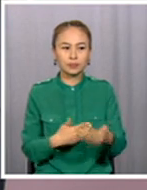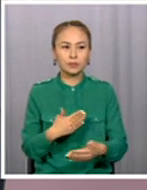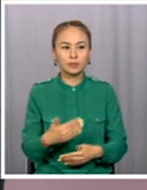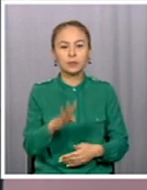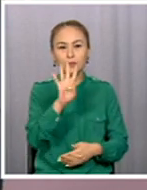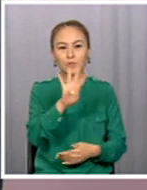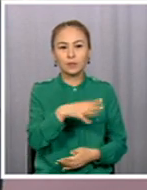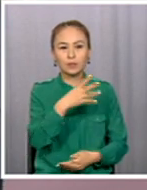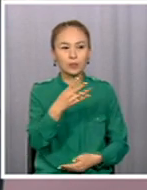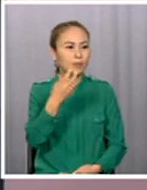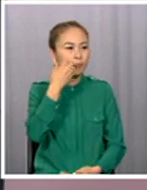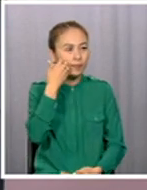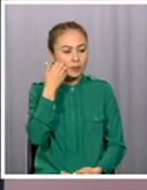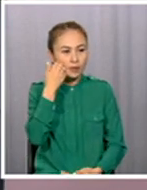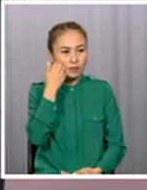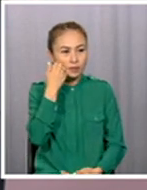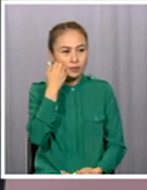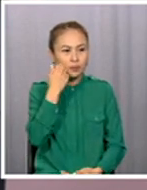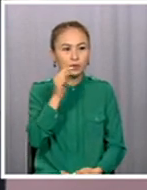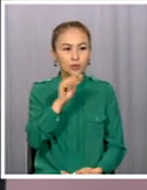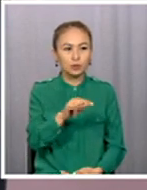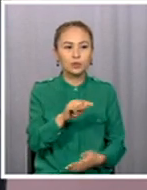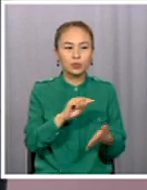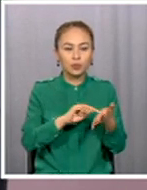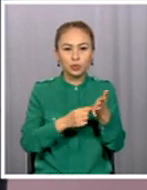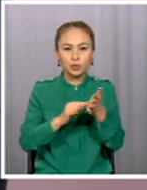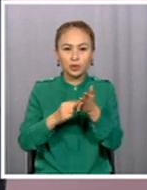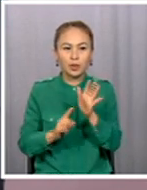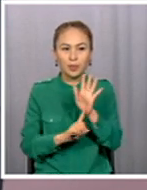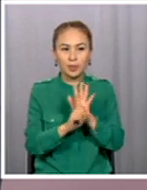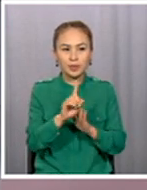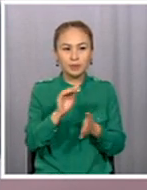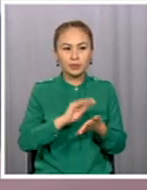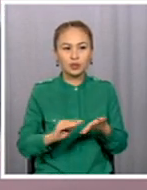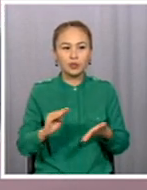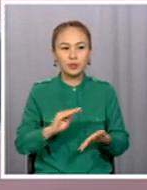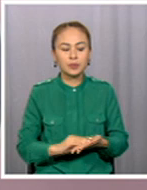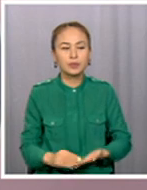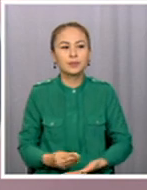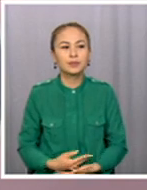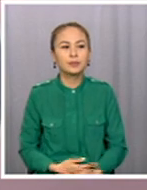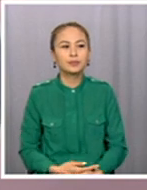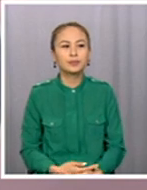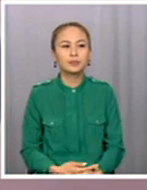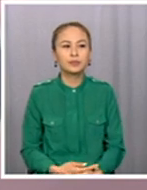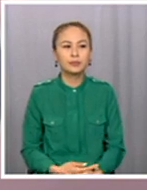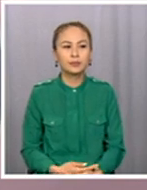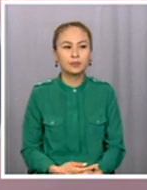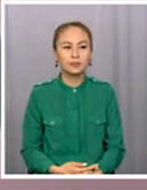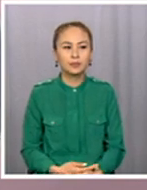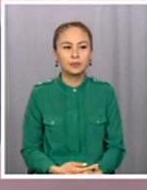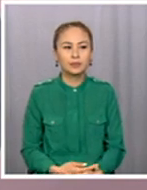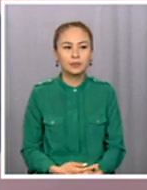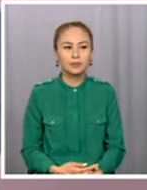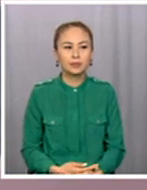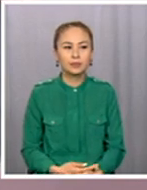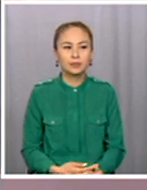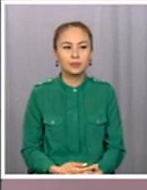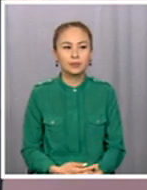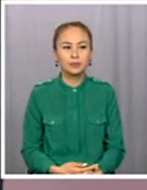көзді пайдалана отырып, нүктеден бастап жазамыз. Нүктеге назар аударайық. Бірінші